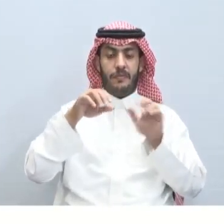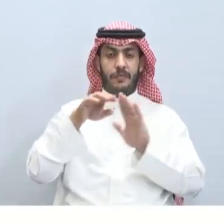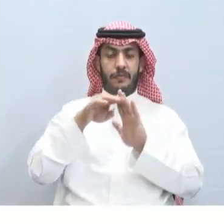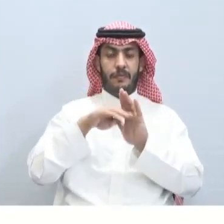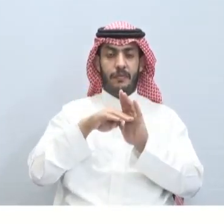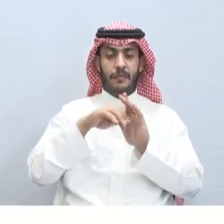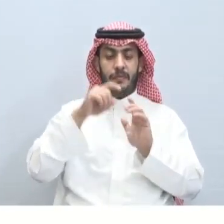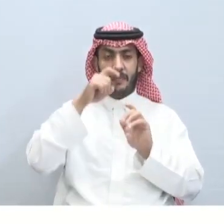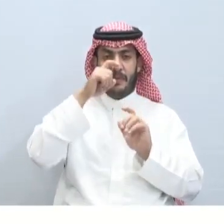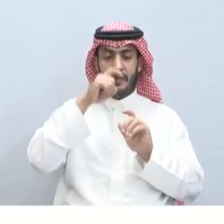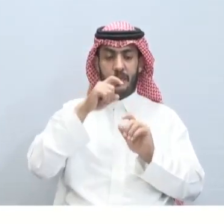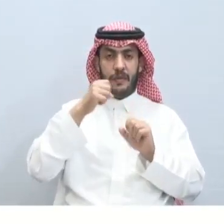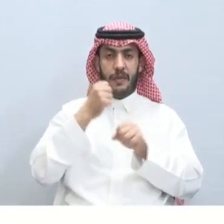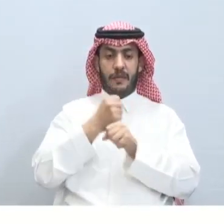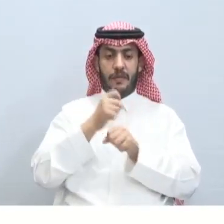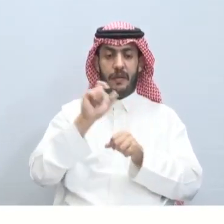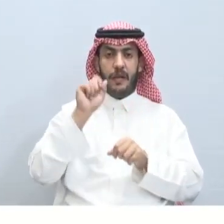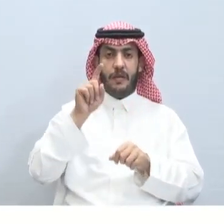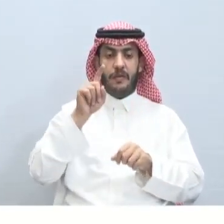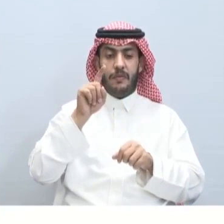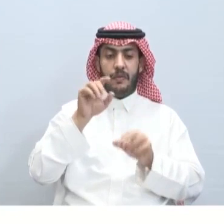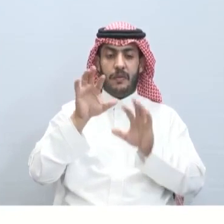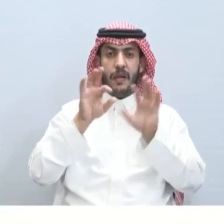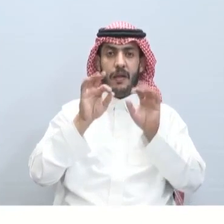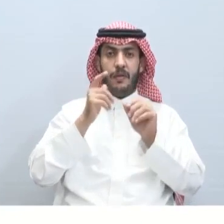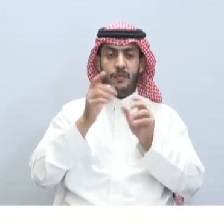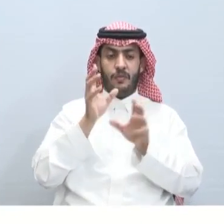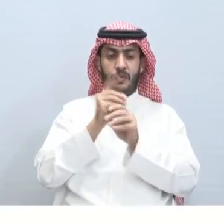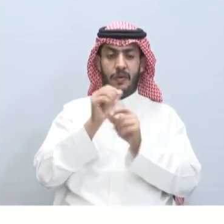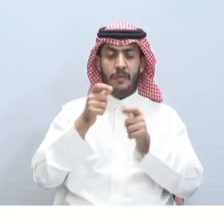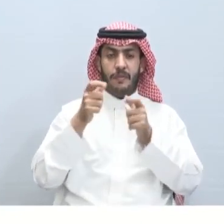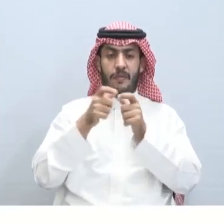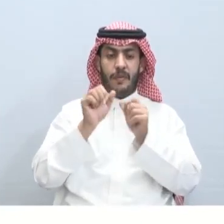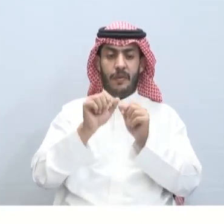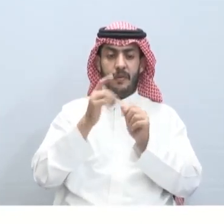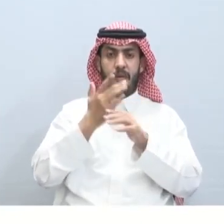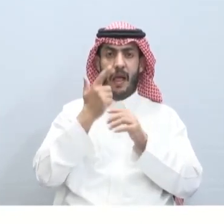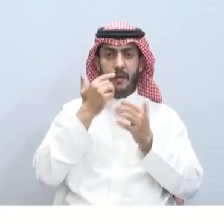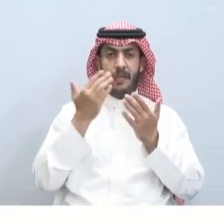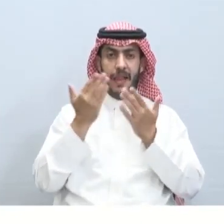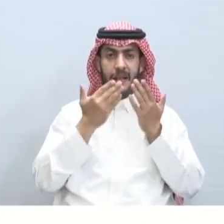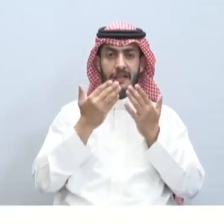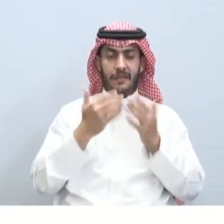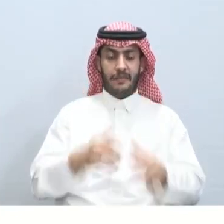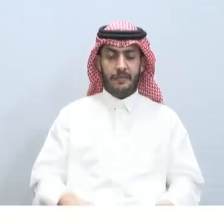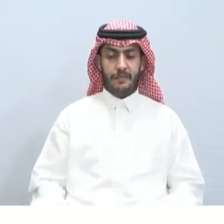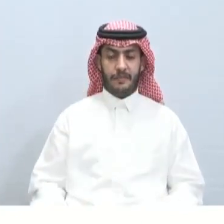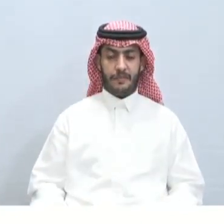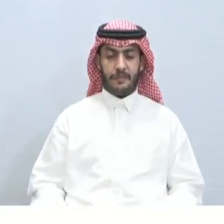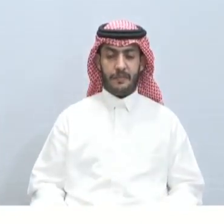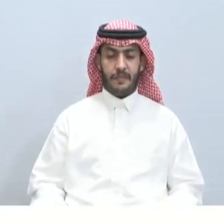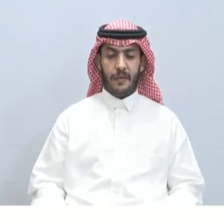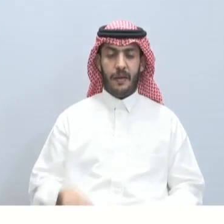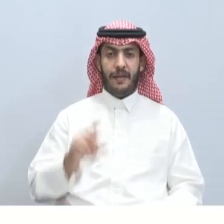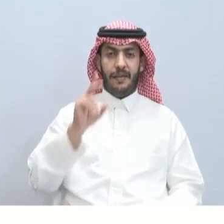السوق لا بد ان اقوم بها اولا حدد سوق او فئه او فئه منتج للدراسه الخطوه